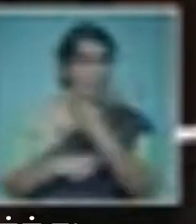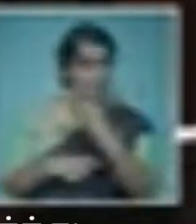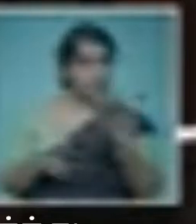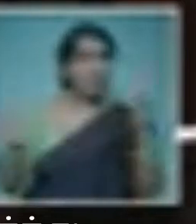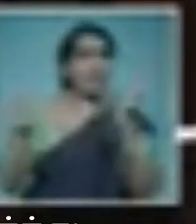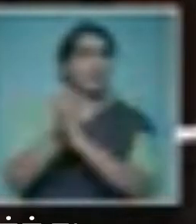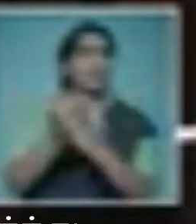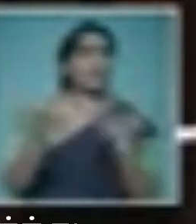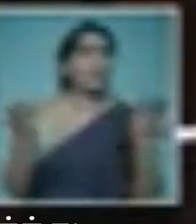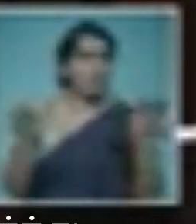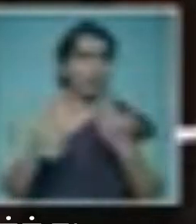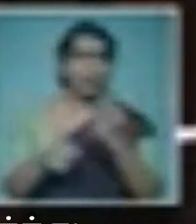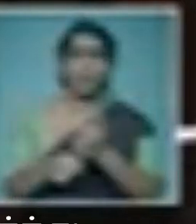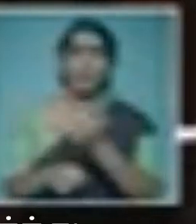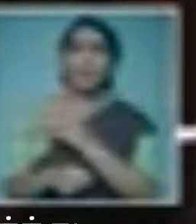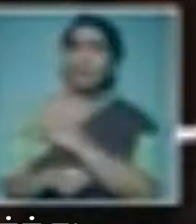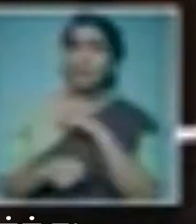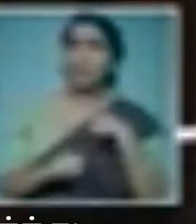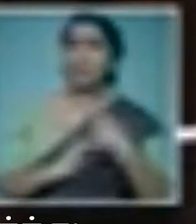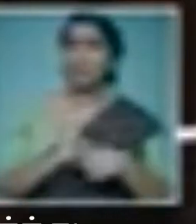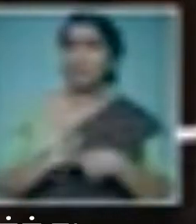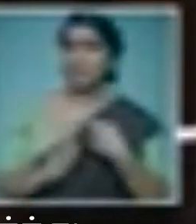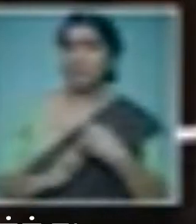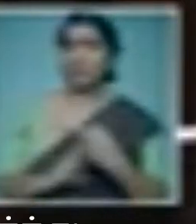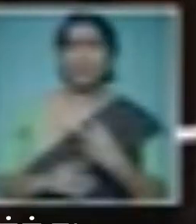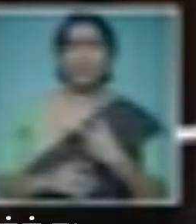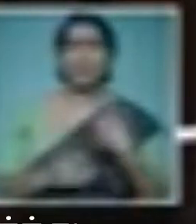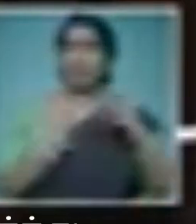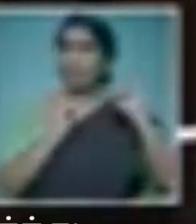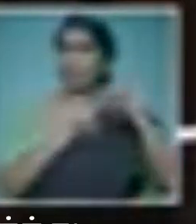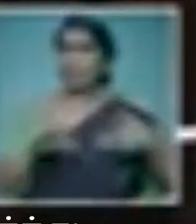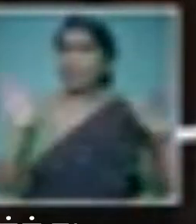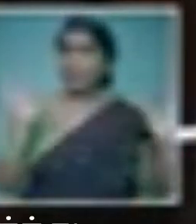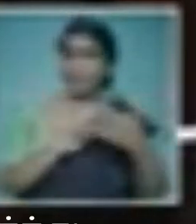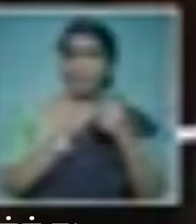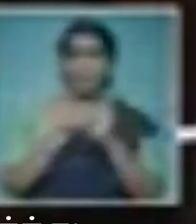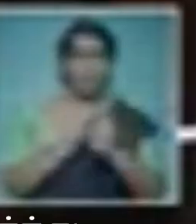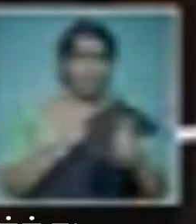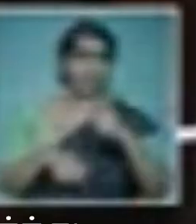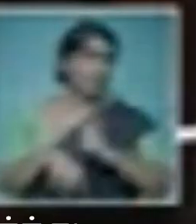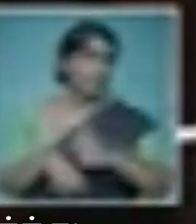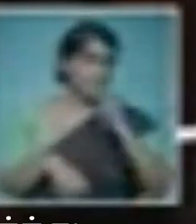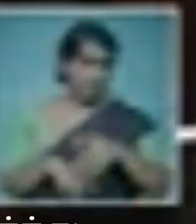கோட்டாபய ராஜபக்ச இந்த நாட்டை விட்டு தப்பி ஓட வேண்டிய ஒரு சூழல் அரசியலே வந்தால் தமிழ் அரசியல்